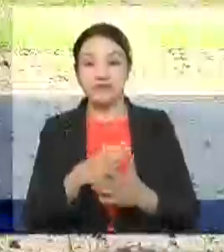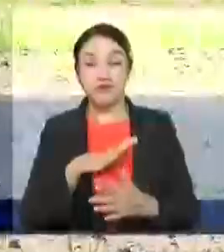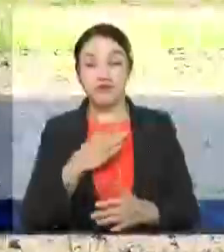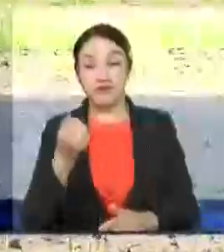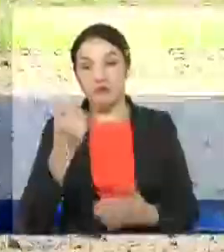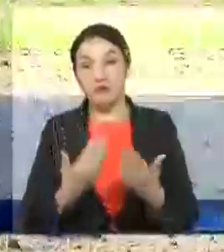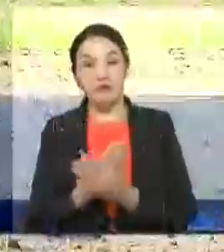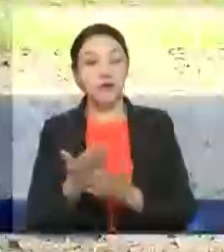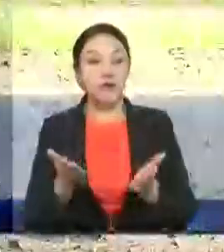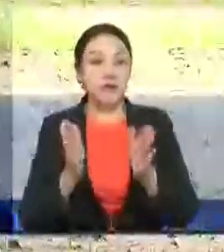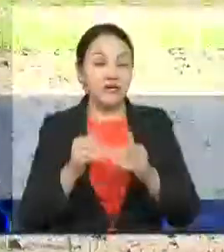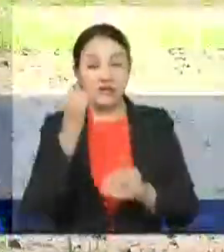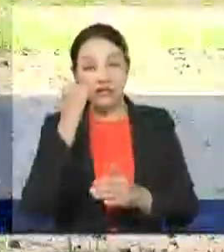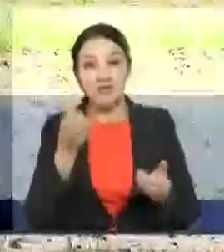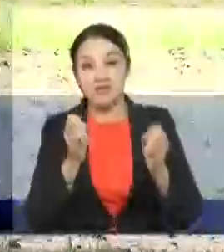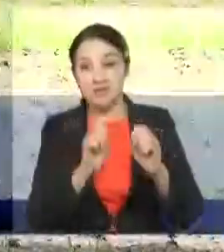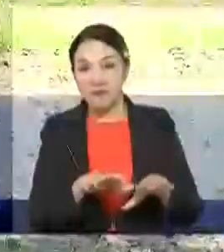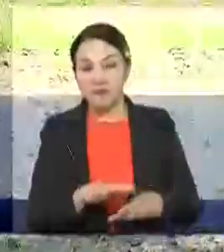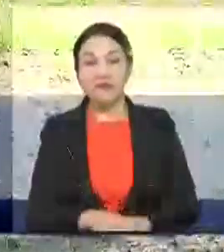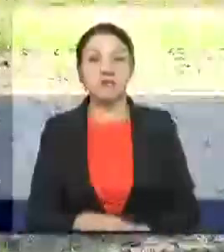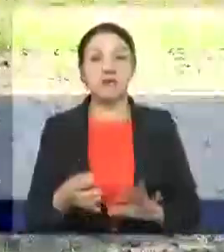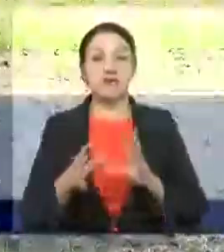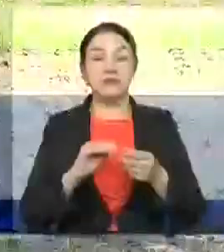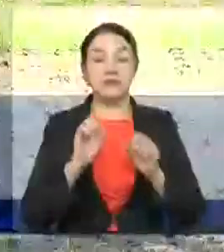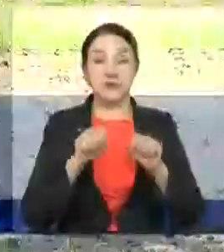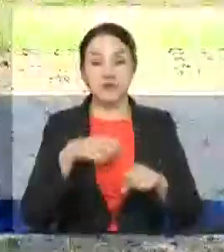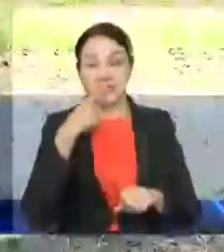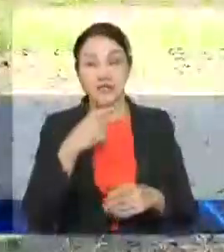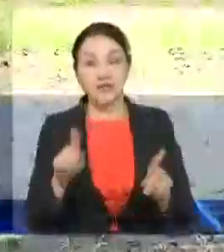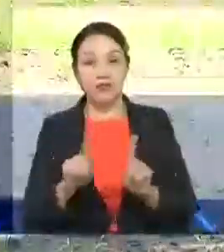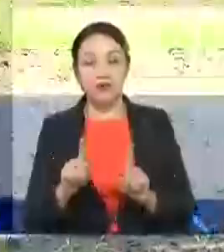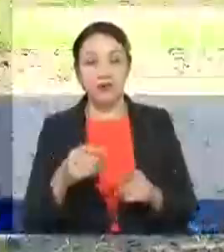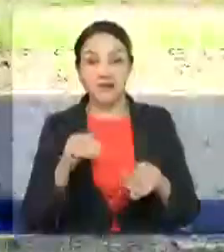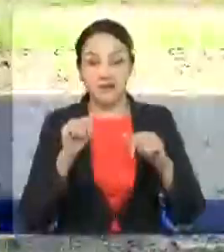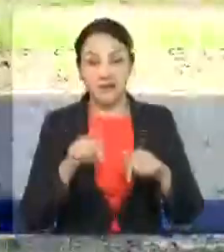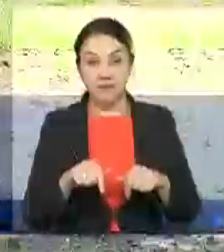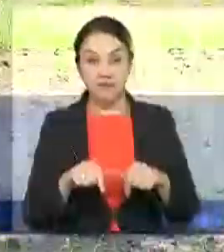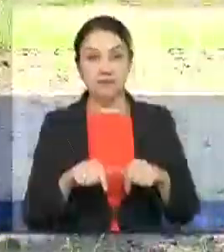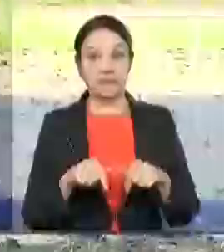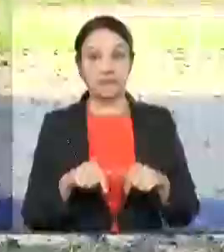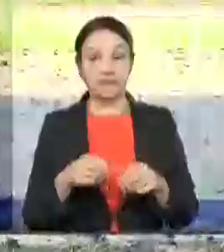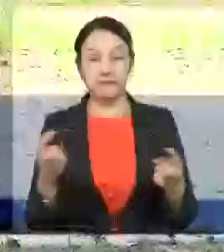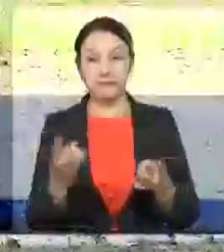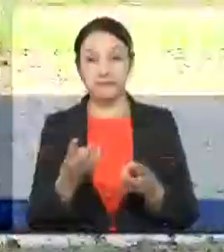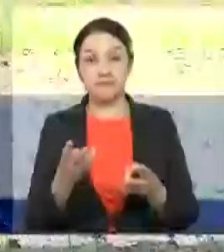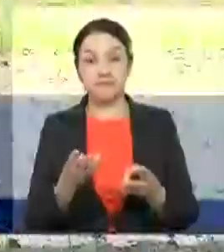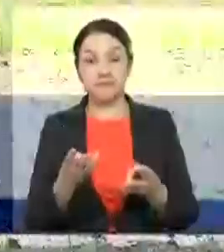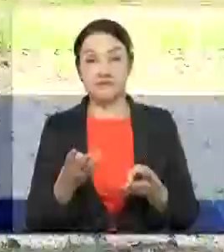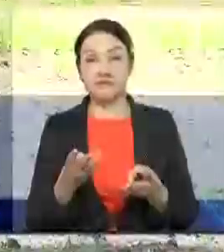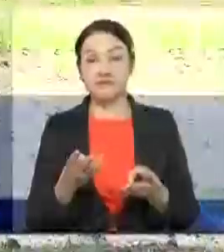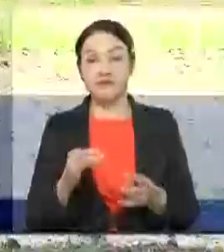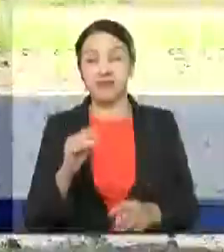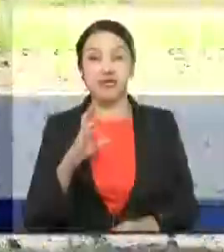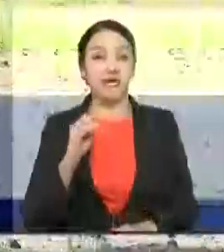старый фонтан здесь заброшен. В целом можно сказать о том, что здесь, наверное, нужно обратить